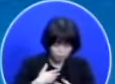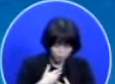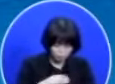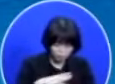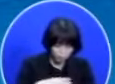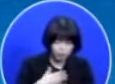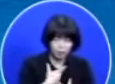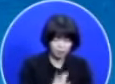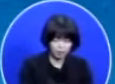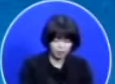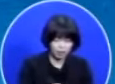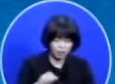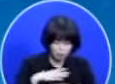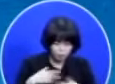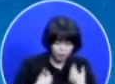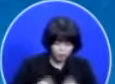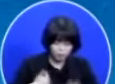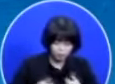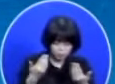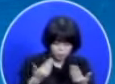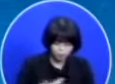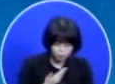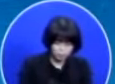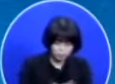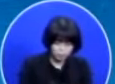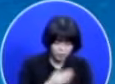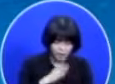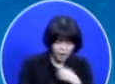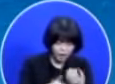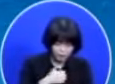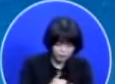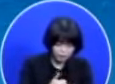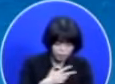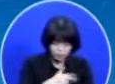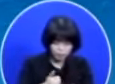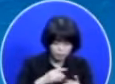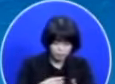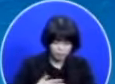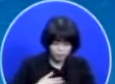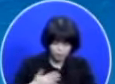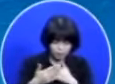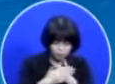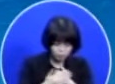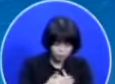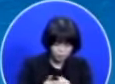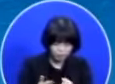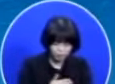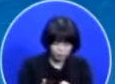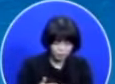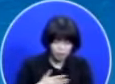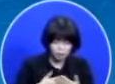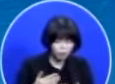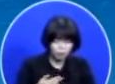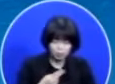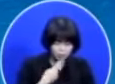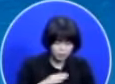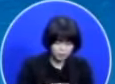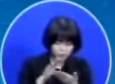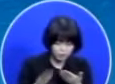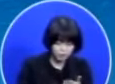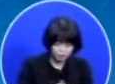놀라운 기쁨을 주소서 하나님 주님께서 나를 도우신 이 두려움이 없습니다